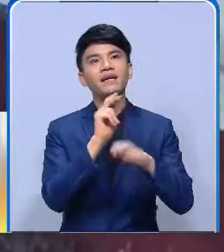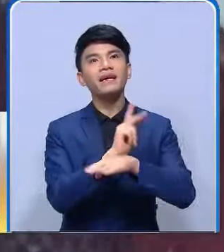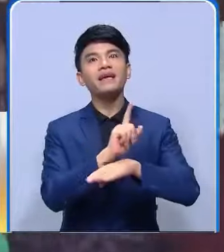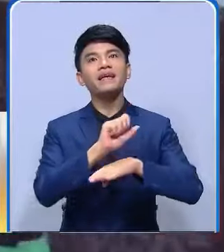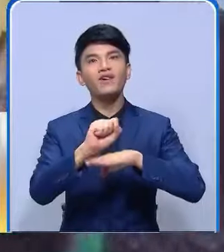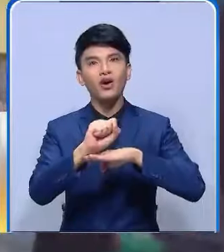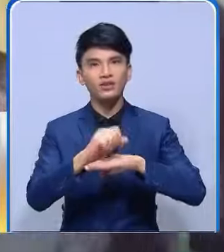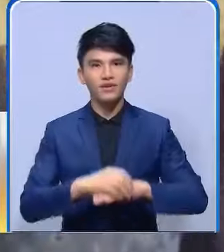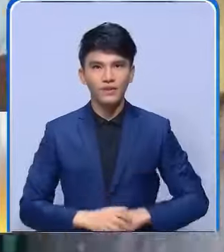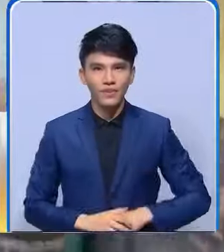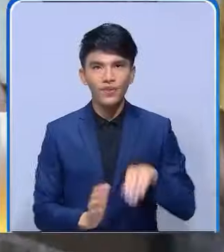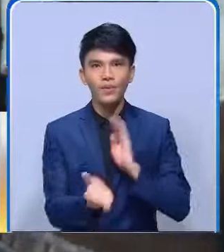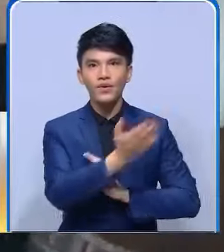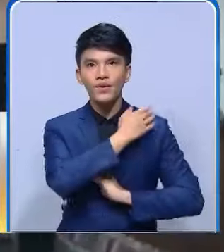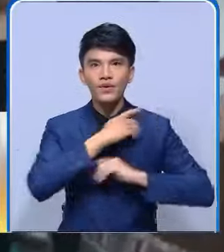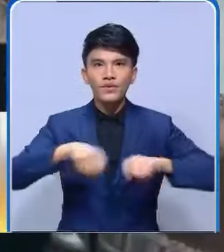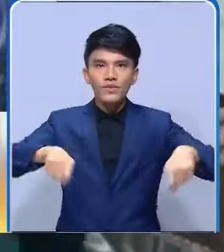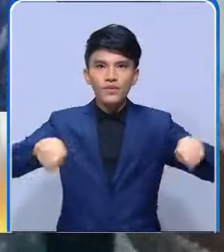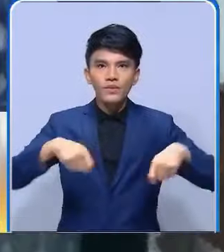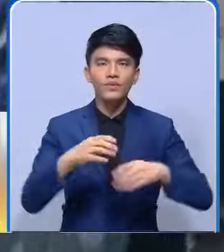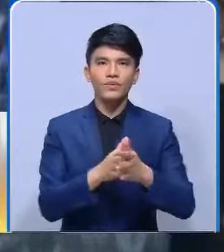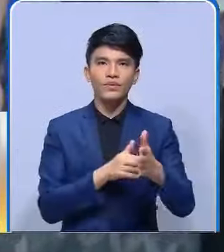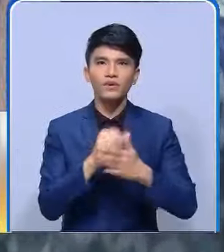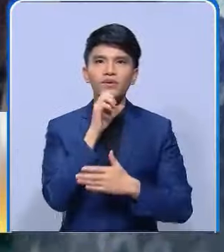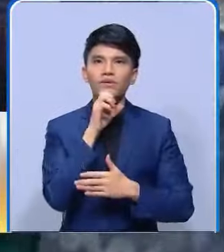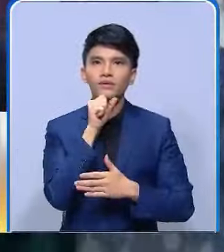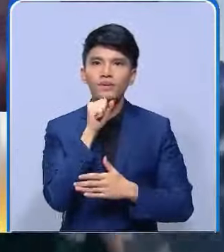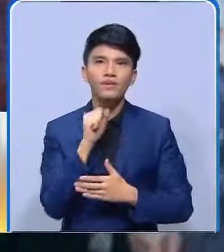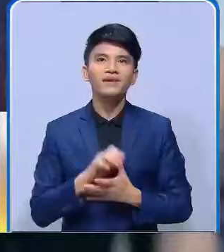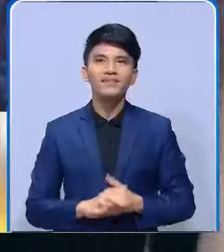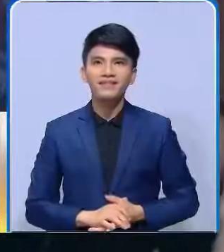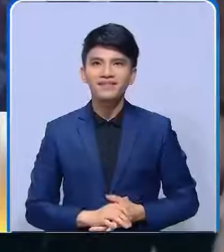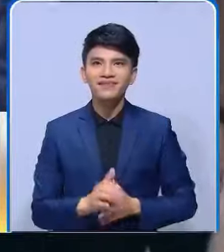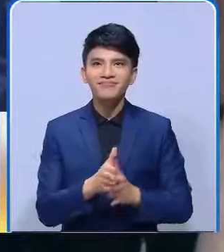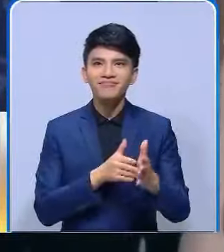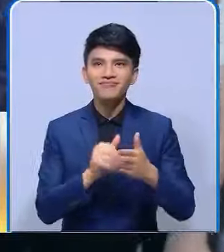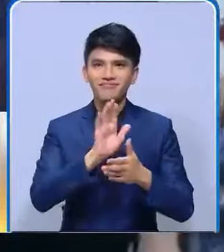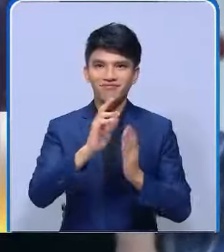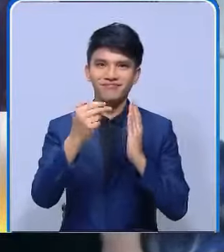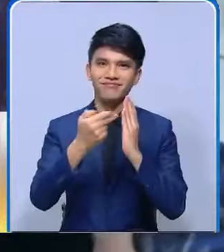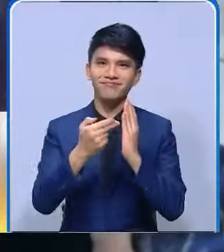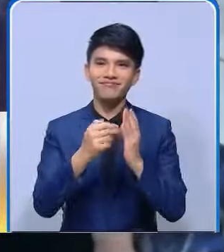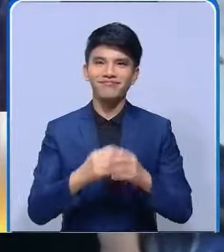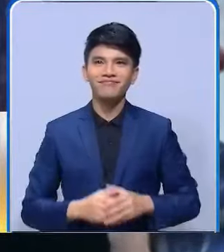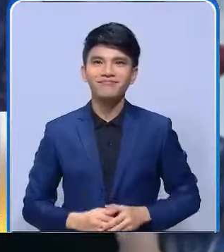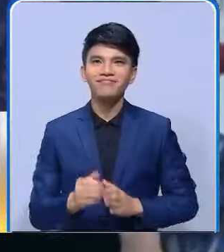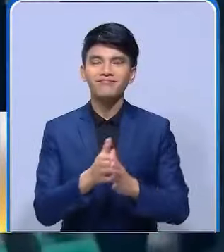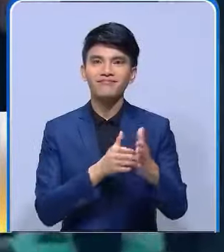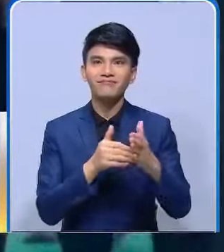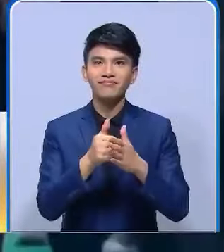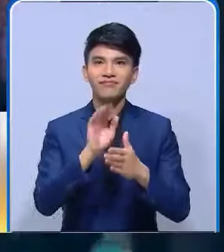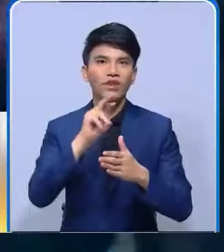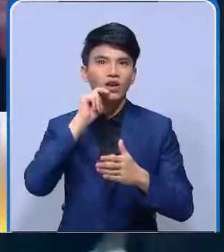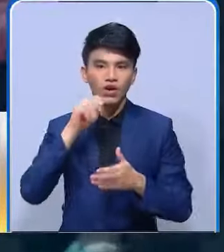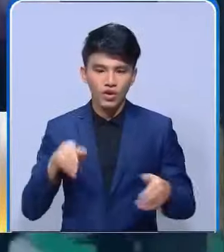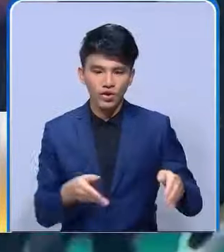สบายมัดหมี่ทอมือนะคะสีส้มอิฐหรือสีน้ำตาลอิฐนี่เป็นสีอัตลักษณ์ของหนองคายเขาบอกว่าเป็นสีตะกอนของแม่น้ำโข